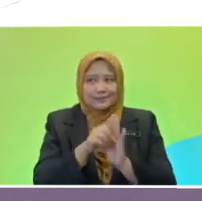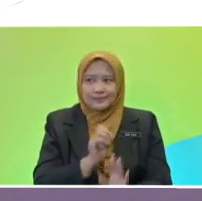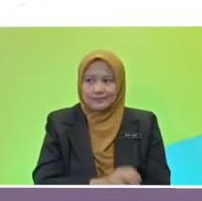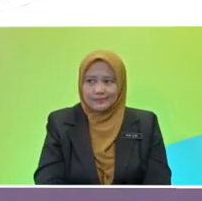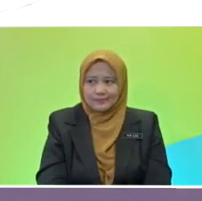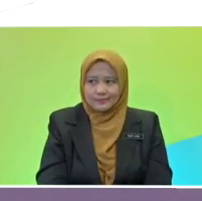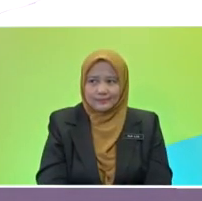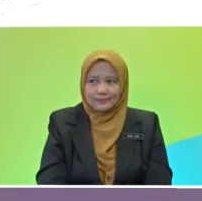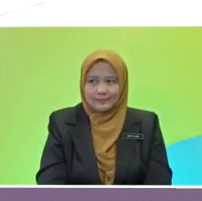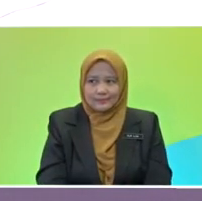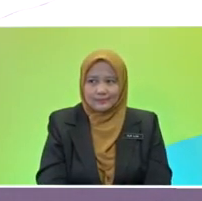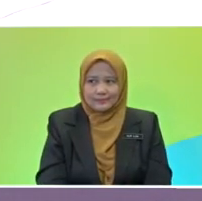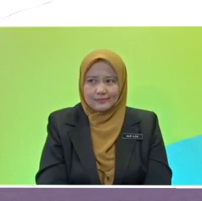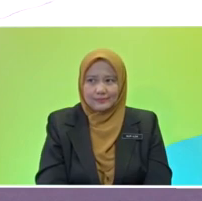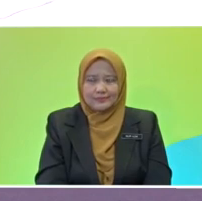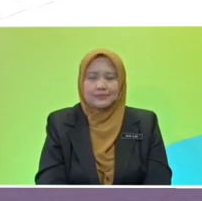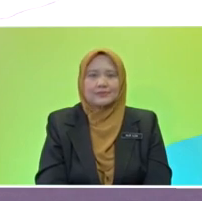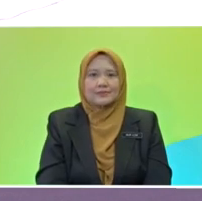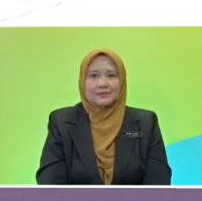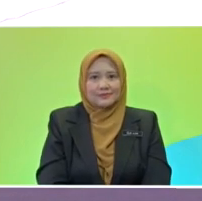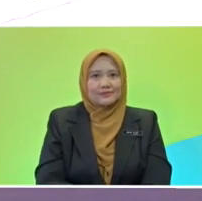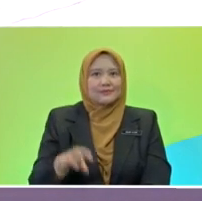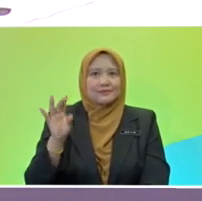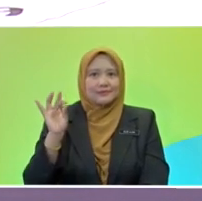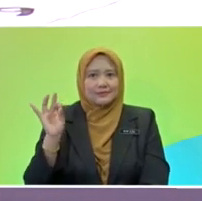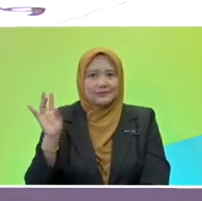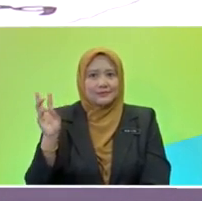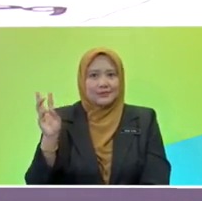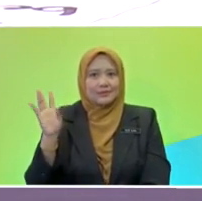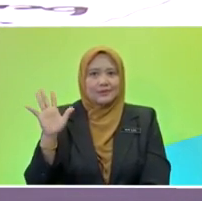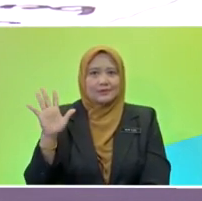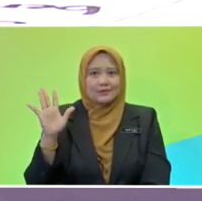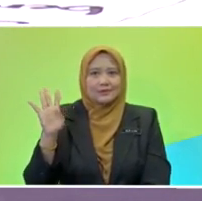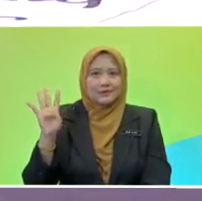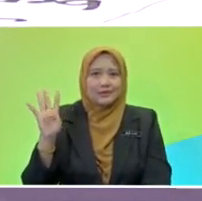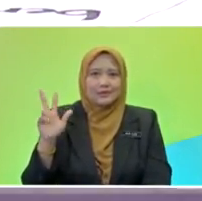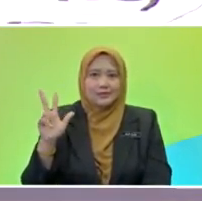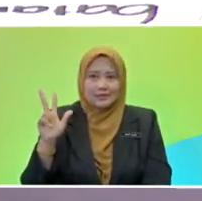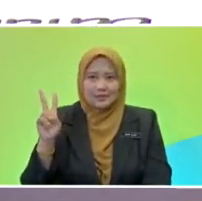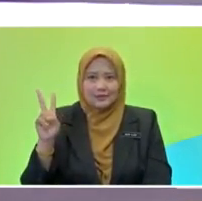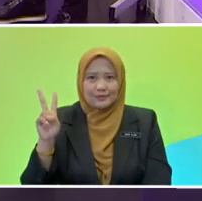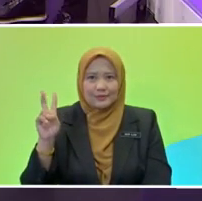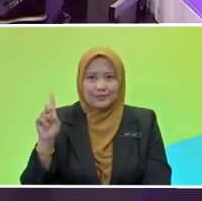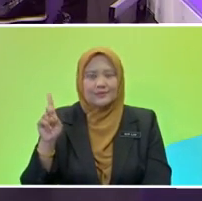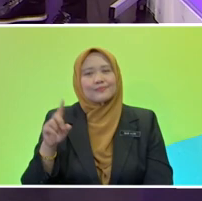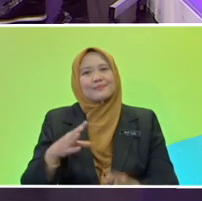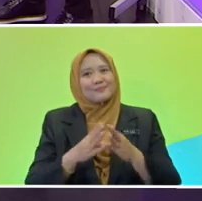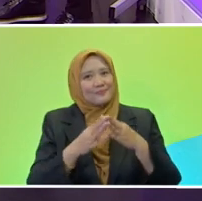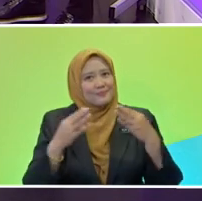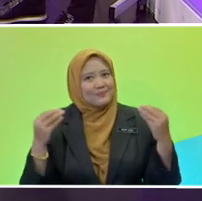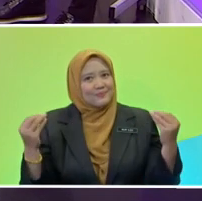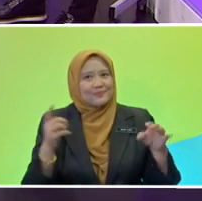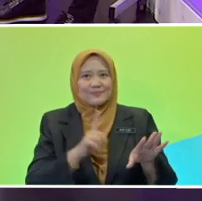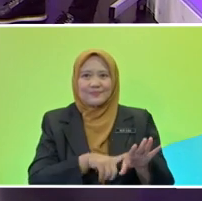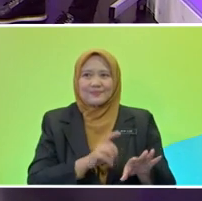Oke 10 9 8 7 6 5 4 3 2 1